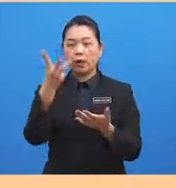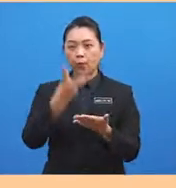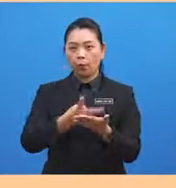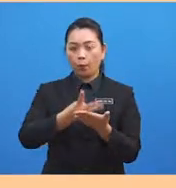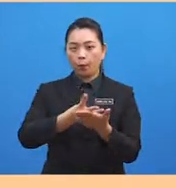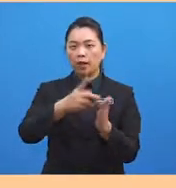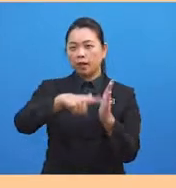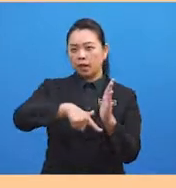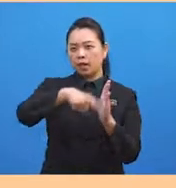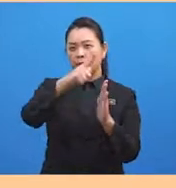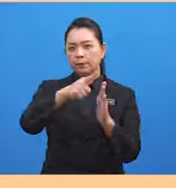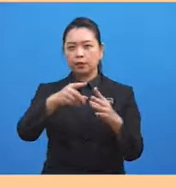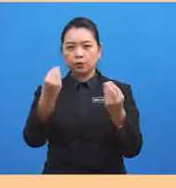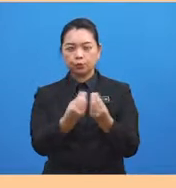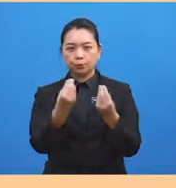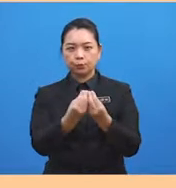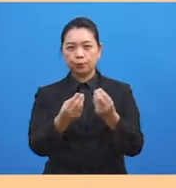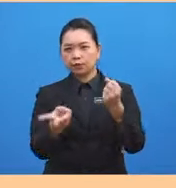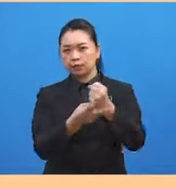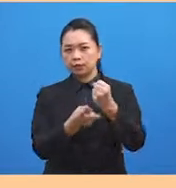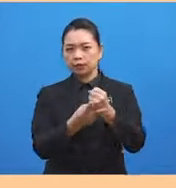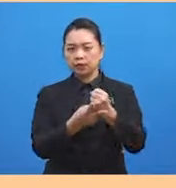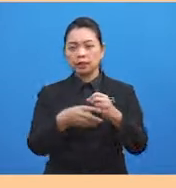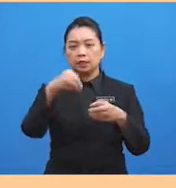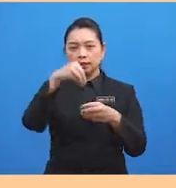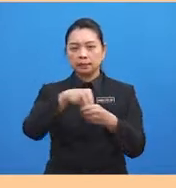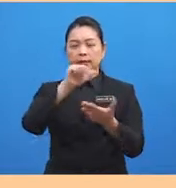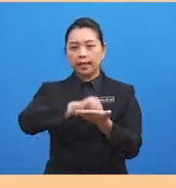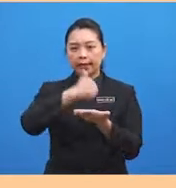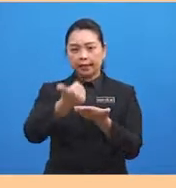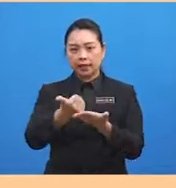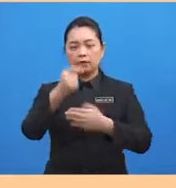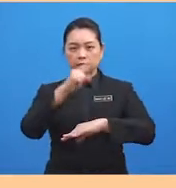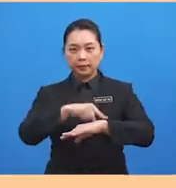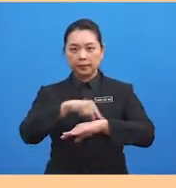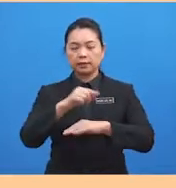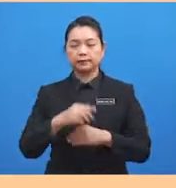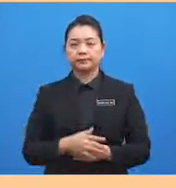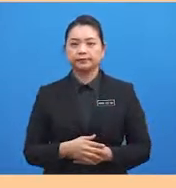wang melebihi jumlah simpanan dalam akaun semasa.